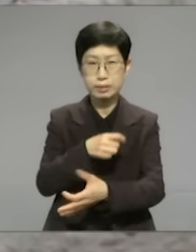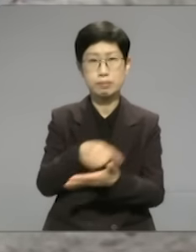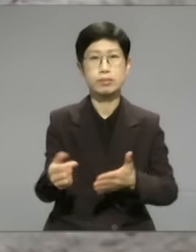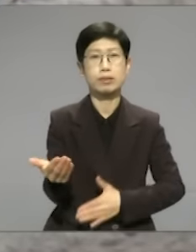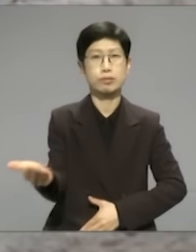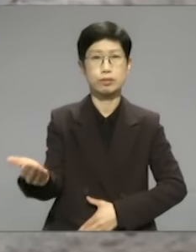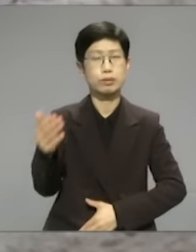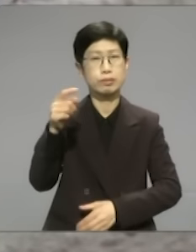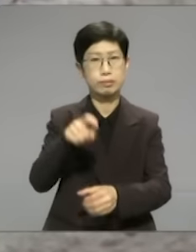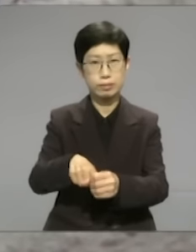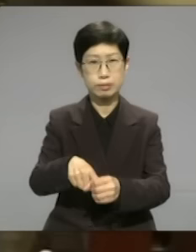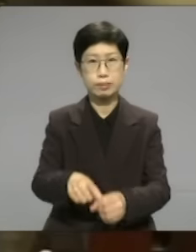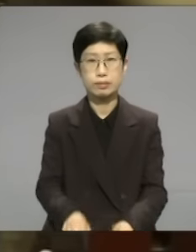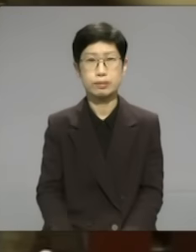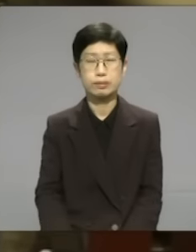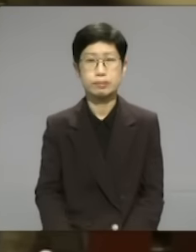겁니다.